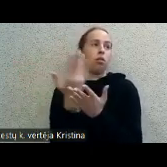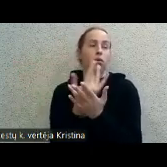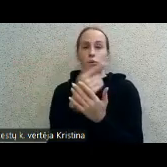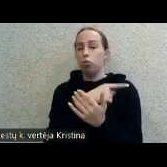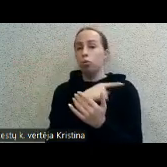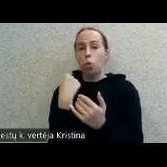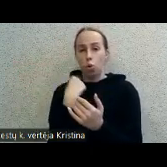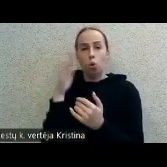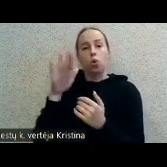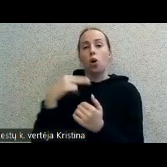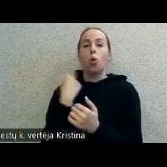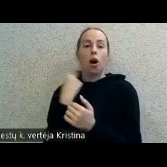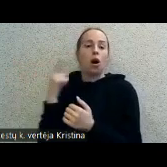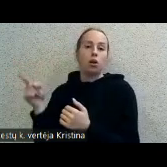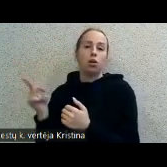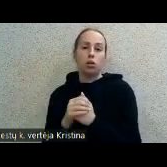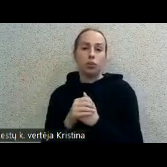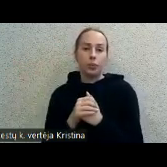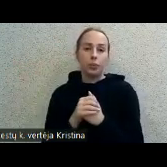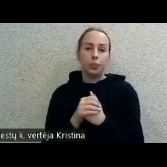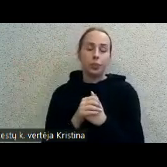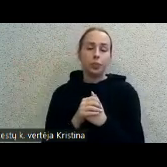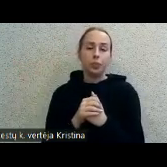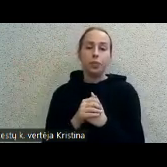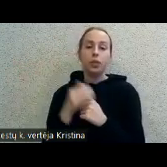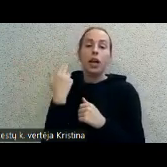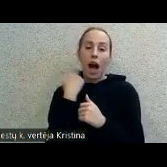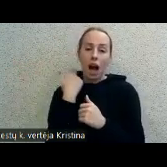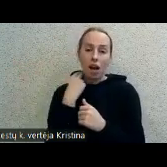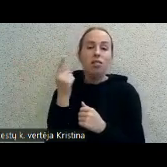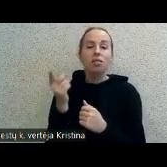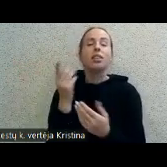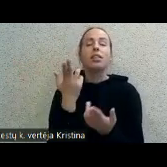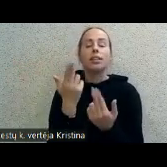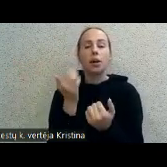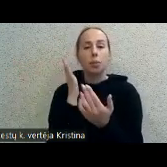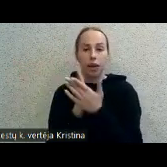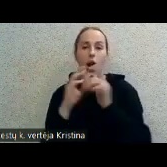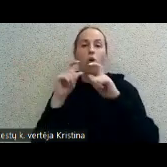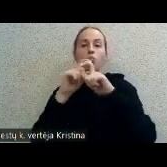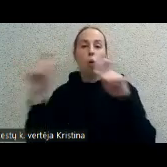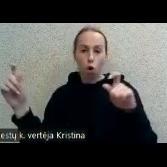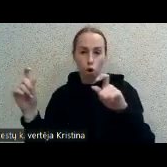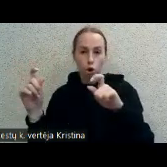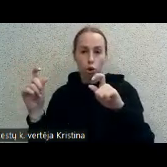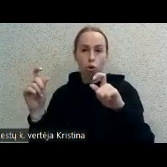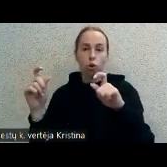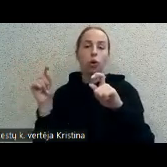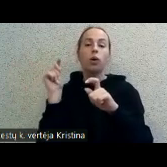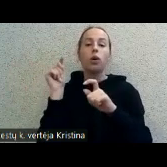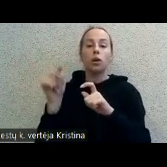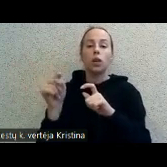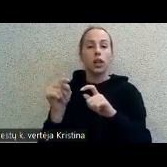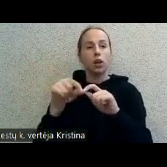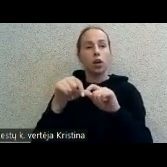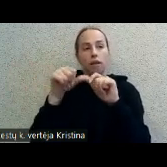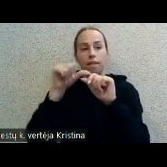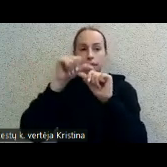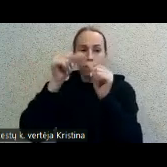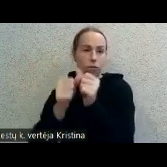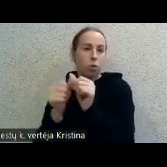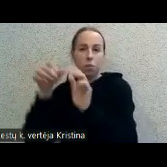negu Jungtinės karalystės vaikai. Taigi, matot, Jungtinė karalystė taip yra mokyklos, kurios veikia pačios kaip bibliotekų